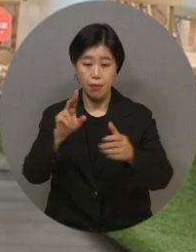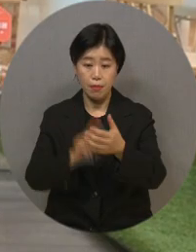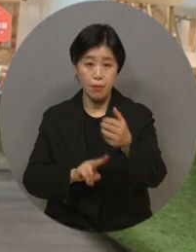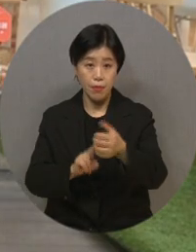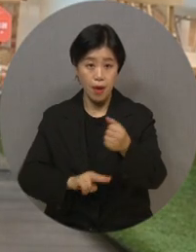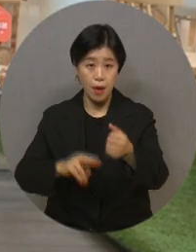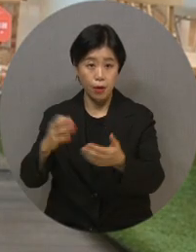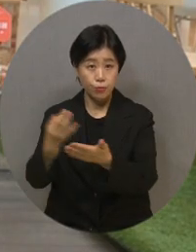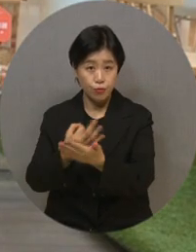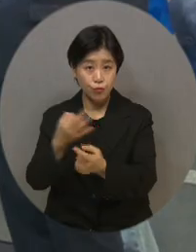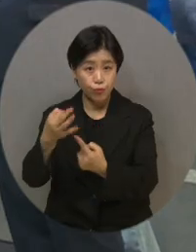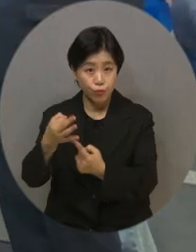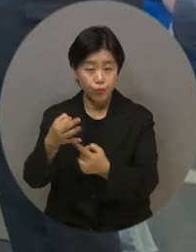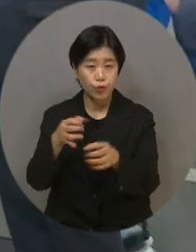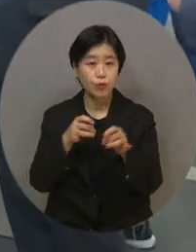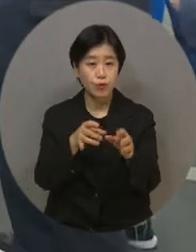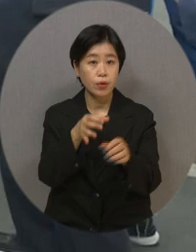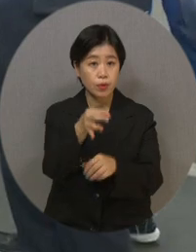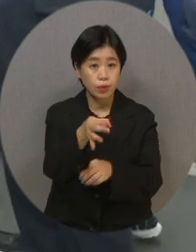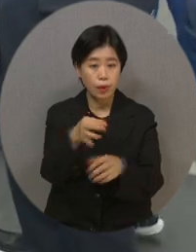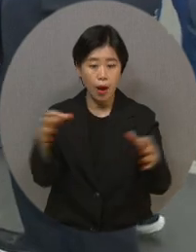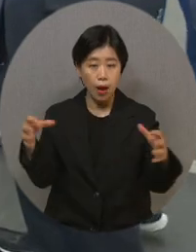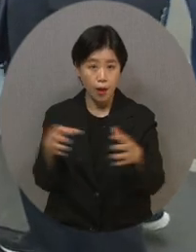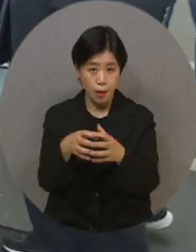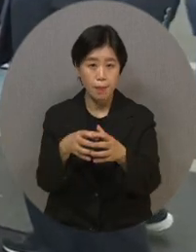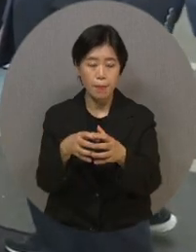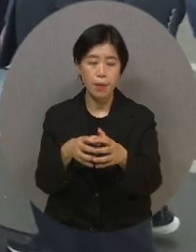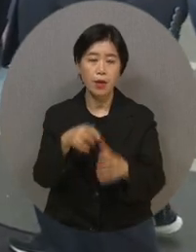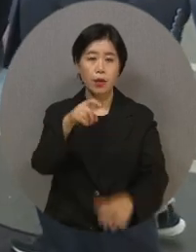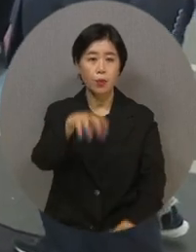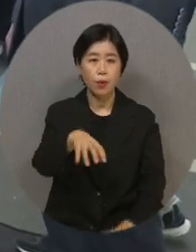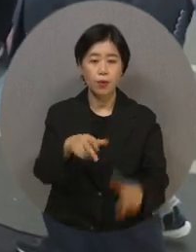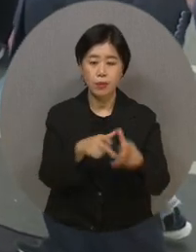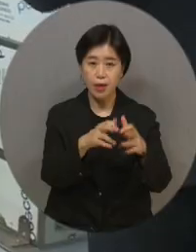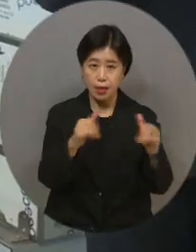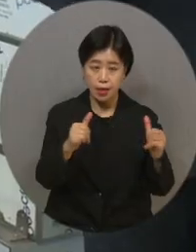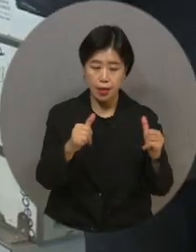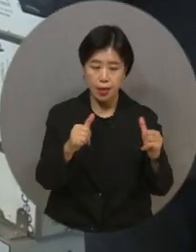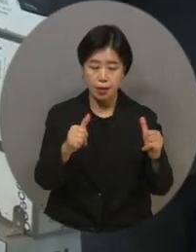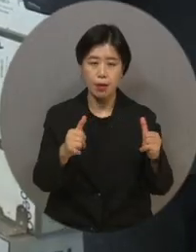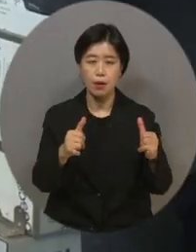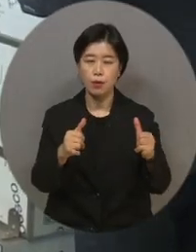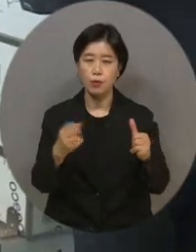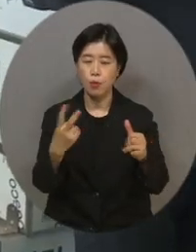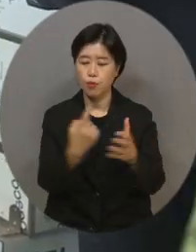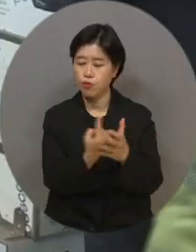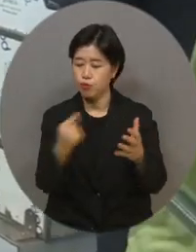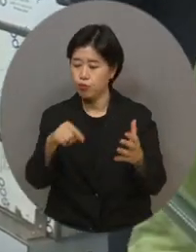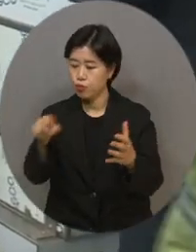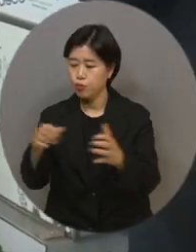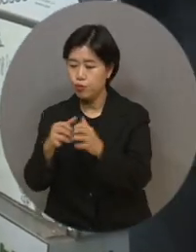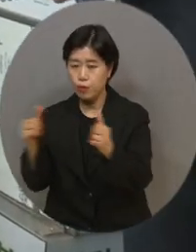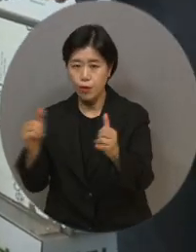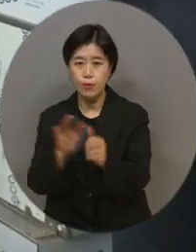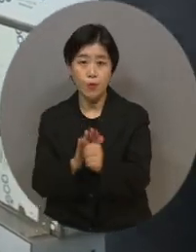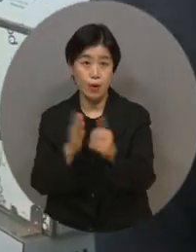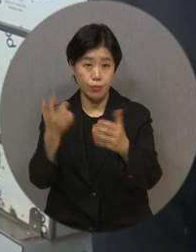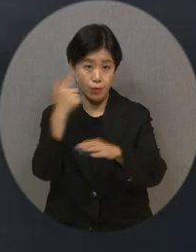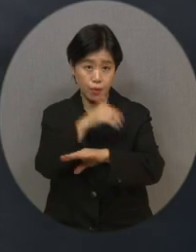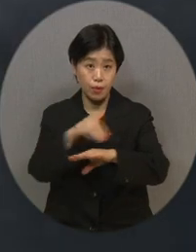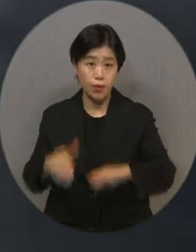수익금과 후원금은 지역의 장애인 단체 및 소외계층 가정에 전달할 예정입니다. 한편